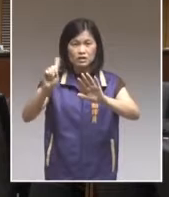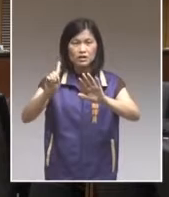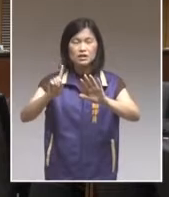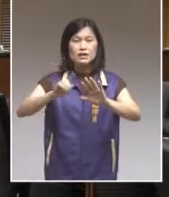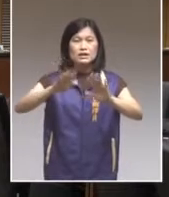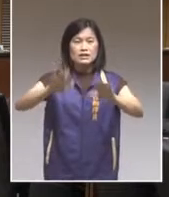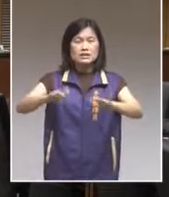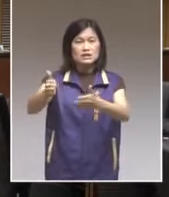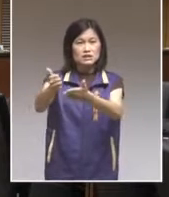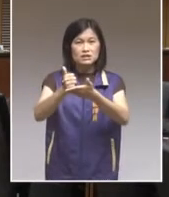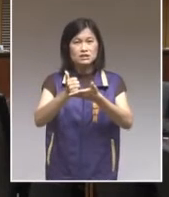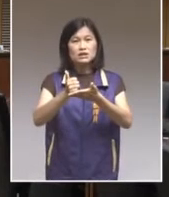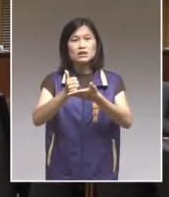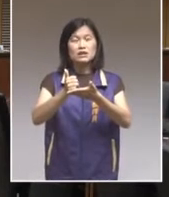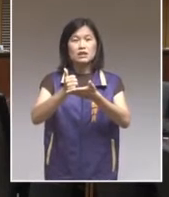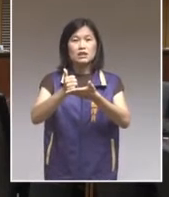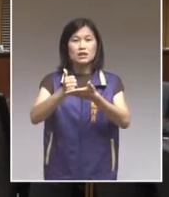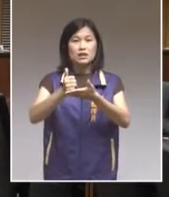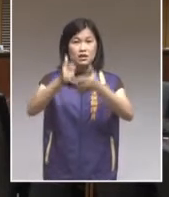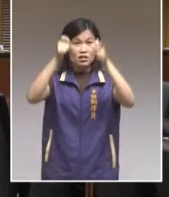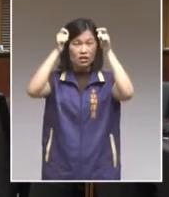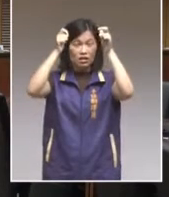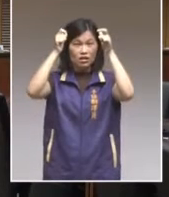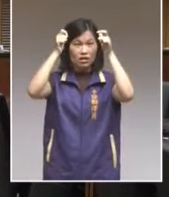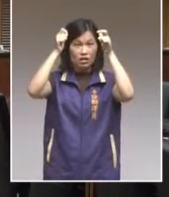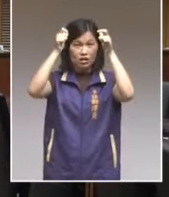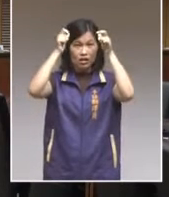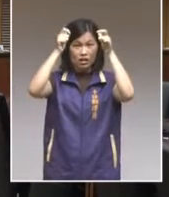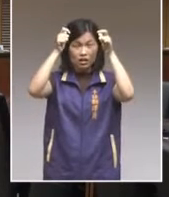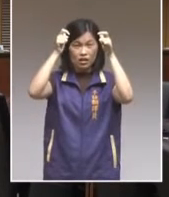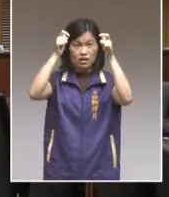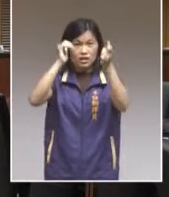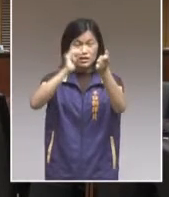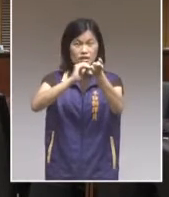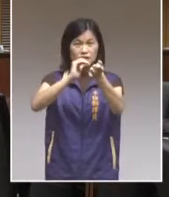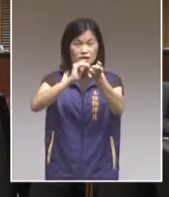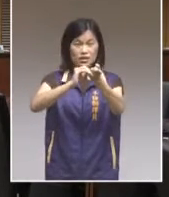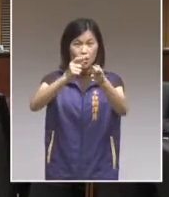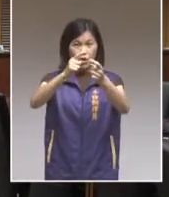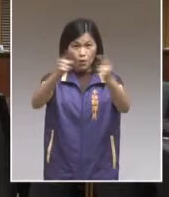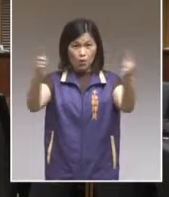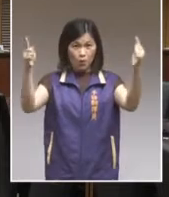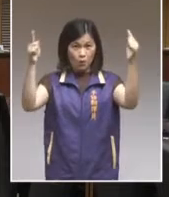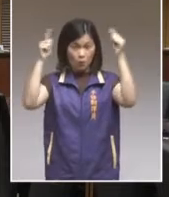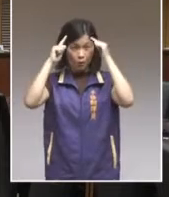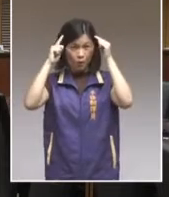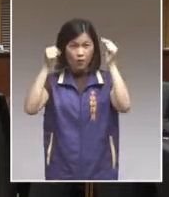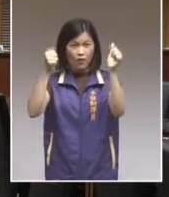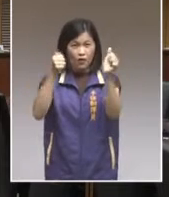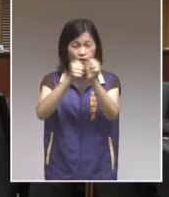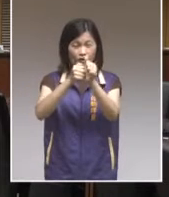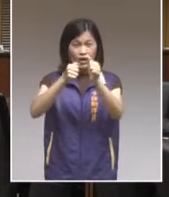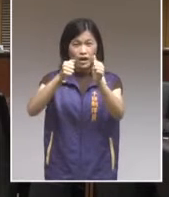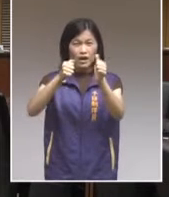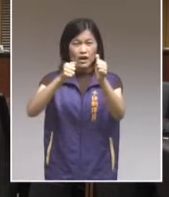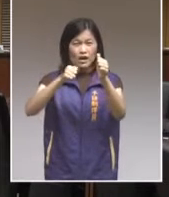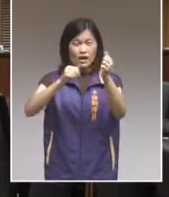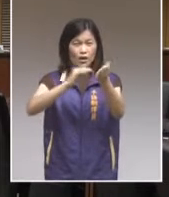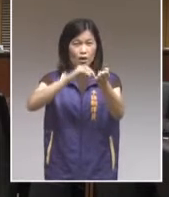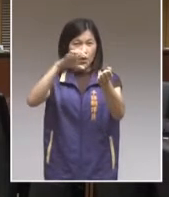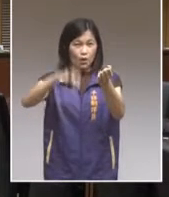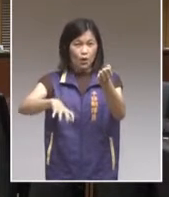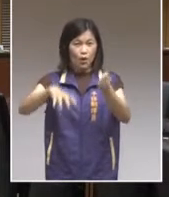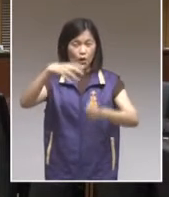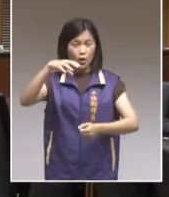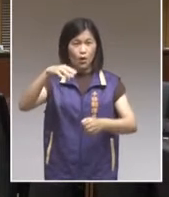们今天有请到啊高雄啊医学大学附设医院的钟永文院长，好，啊，他